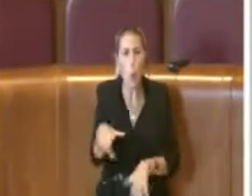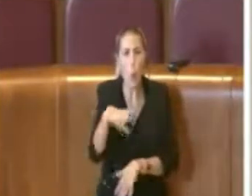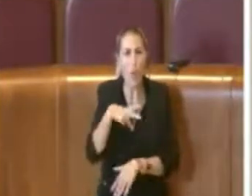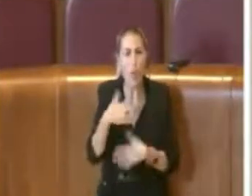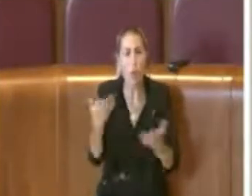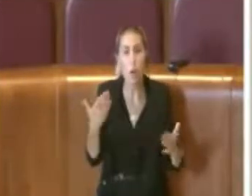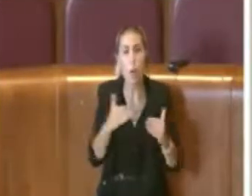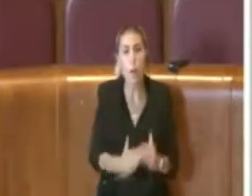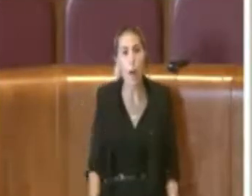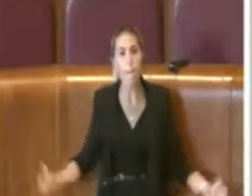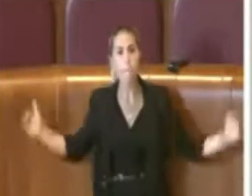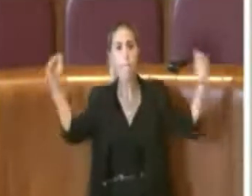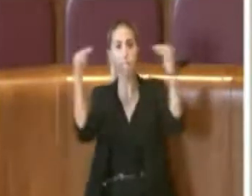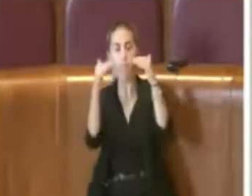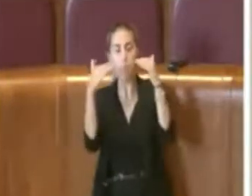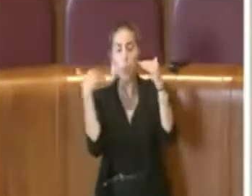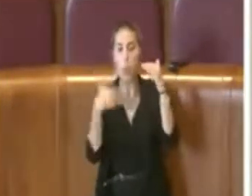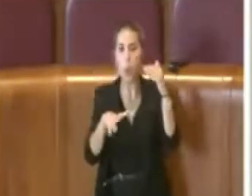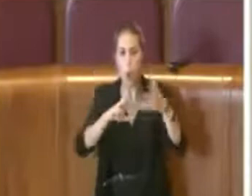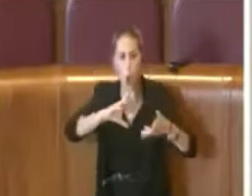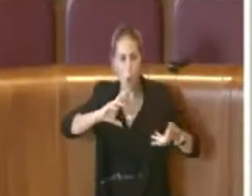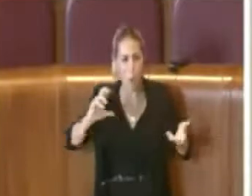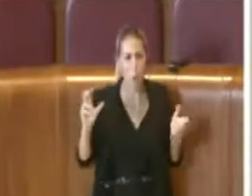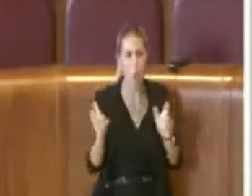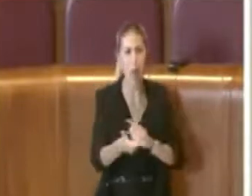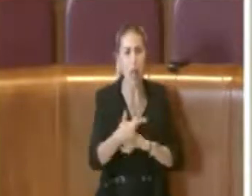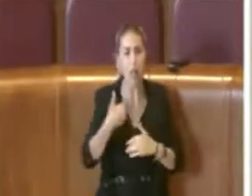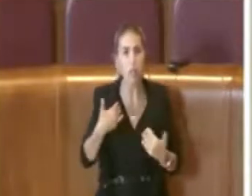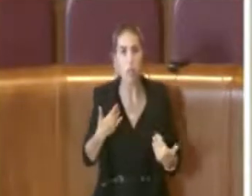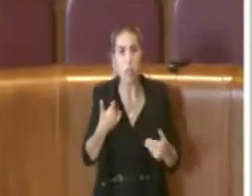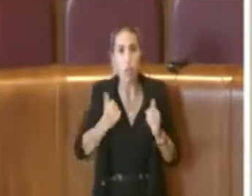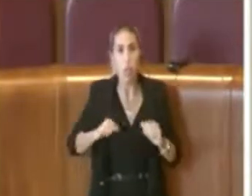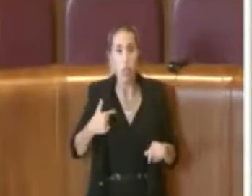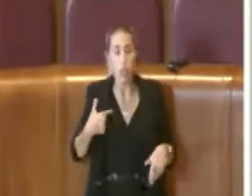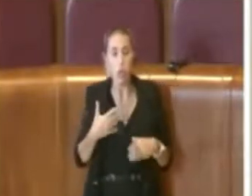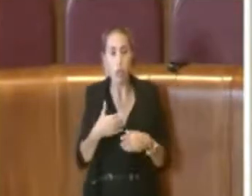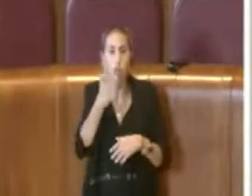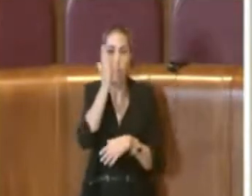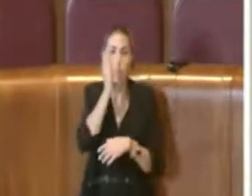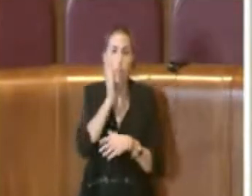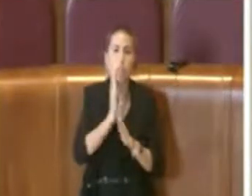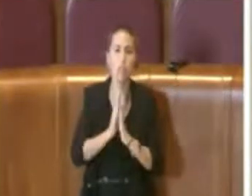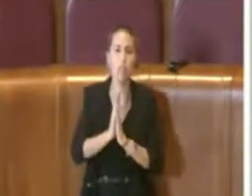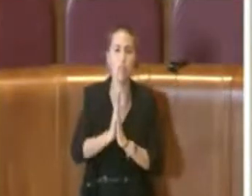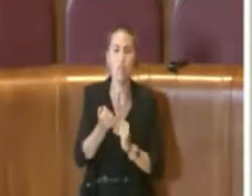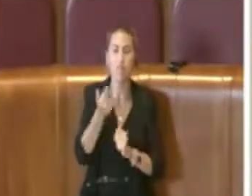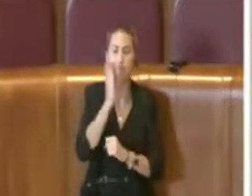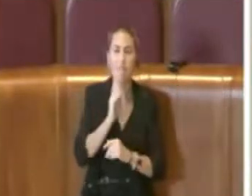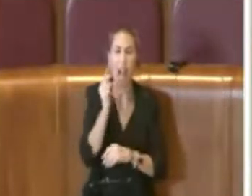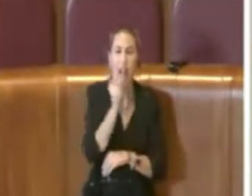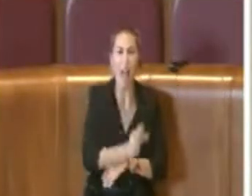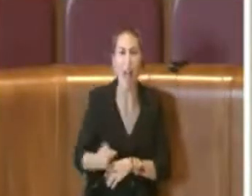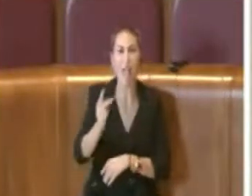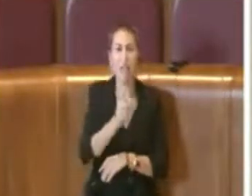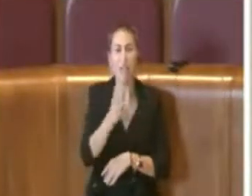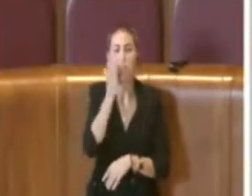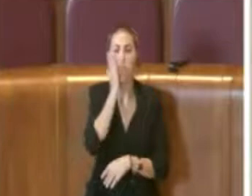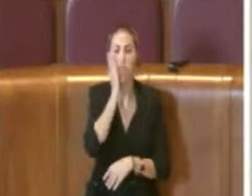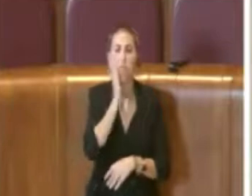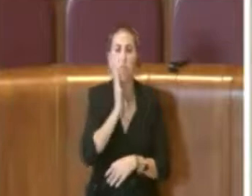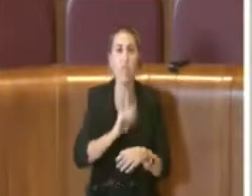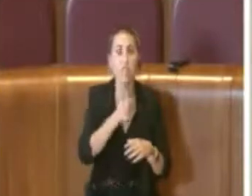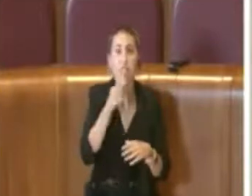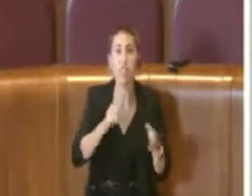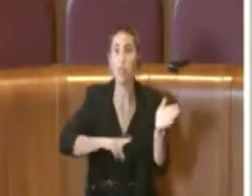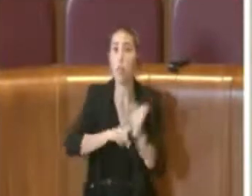portano un livello di complicazione tale ai cittadini, per il quale insomma veramente ci hanno pregato di cuore per anni di arrivare a questo